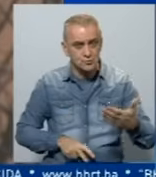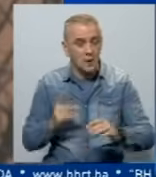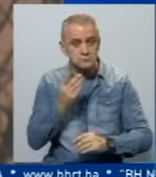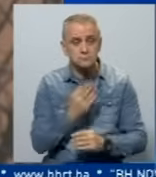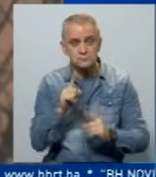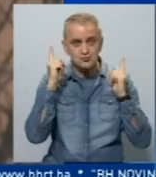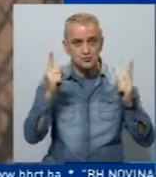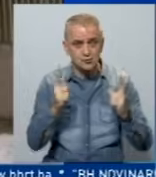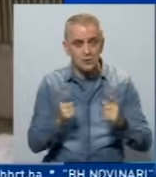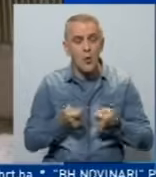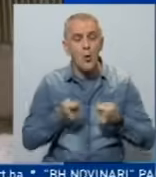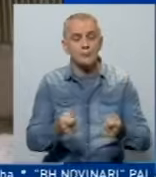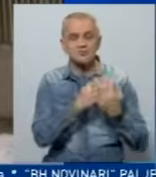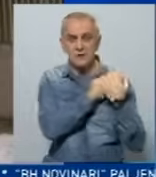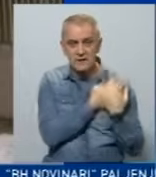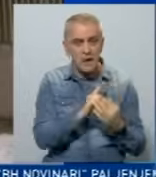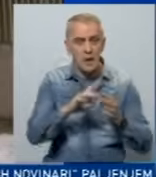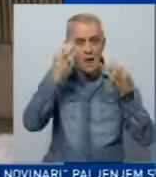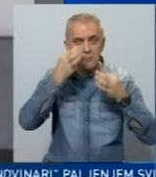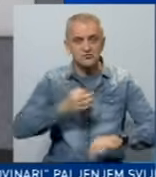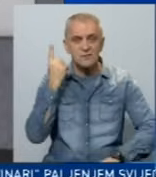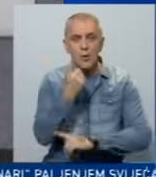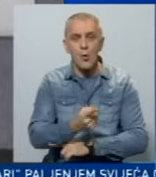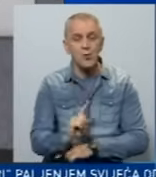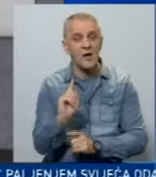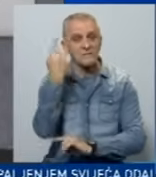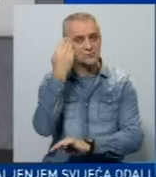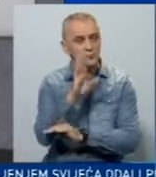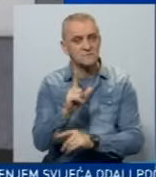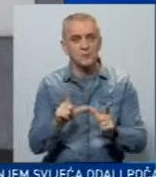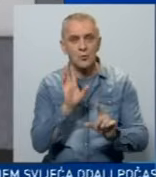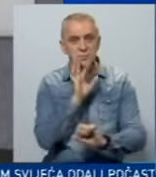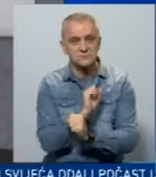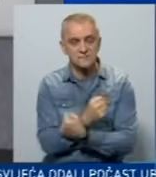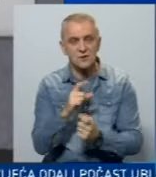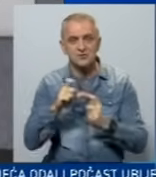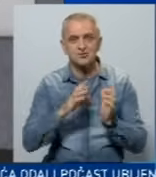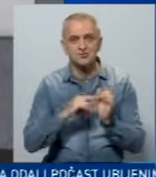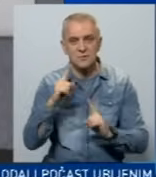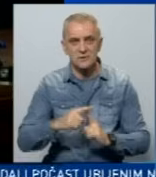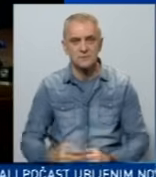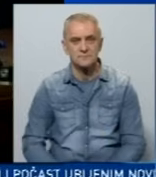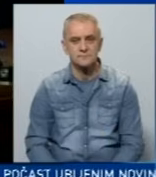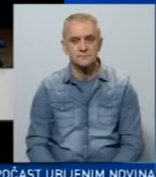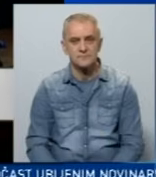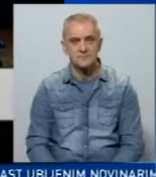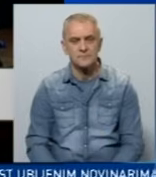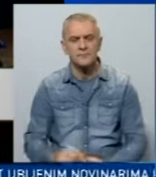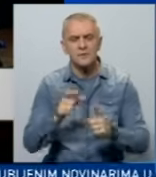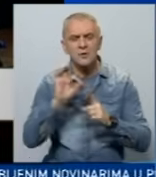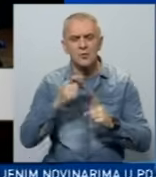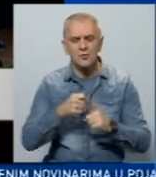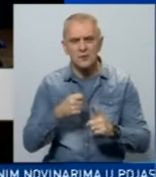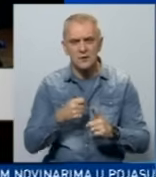sudnici. Optužnica Dodika tereti za nepoštivanje odluka visokog predstavnika u Bosni i Hercegovini Kristijana Šmita. Milorad Dodik kao